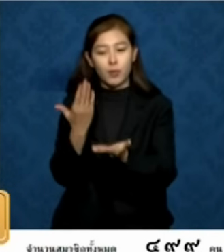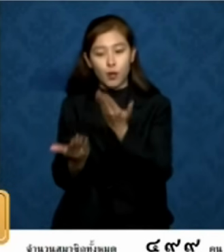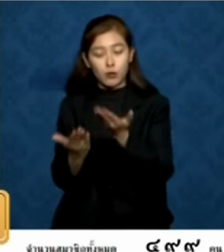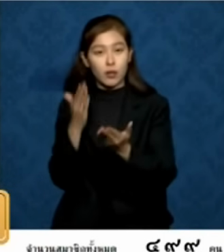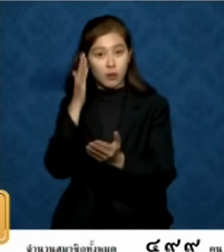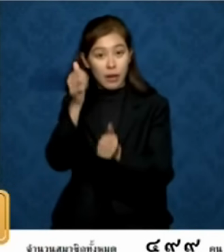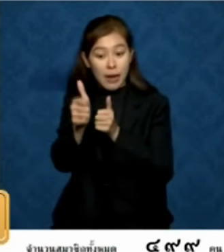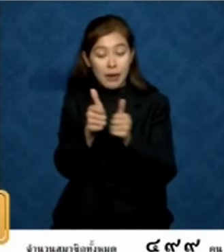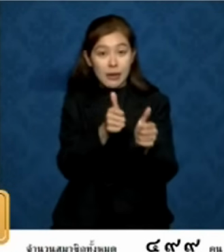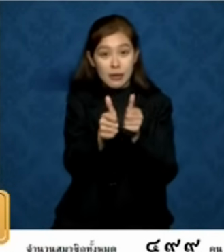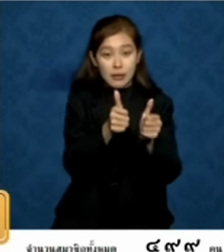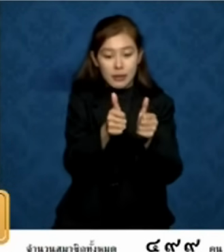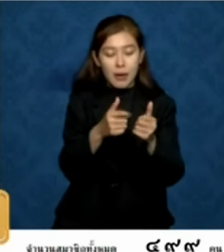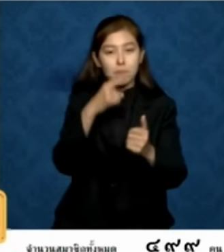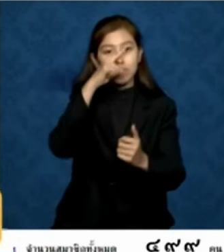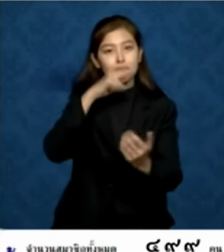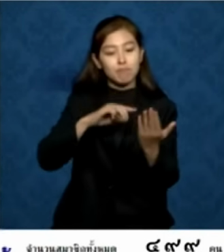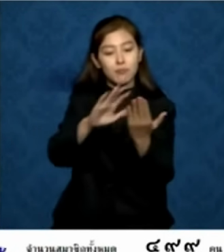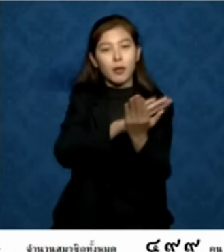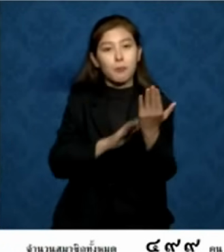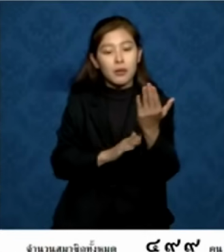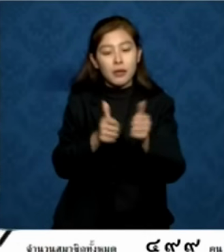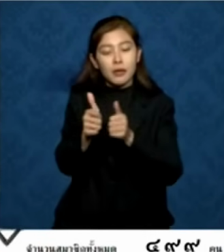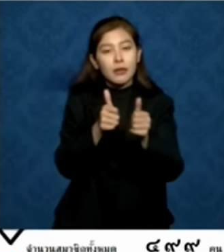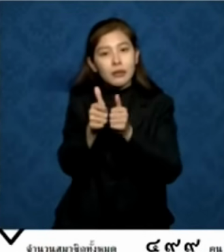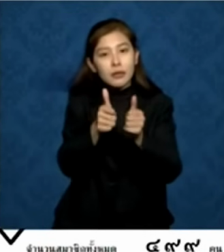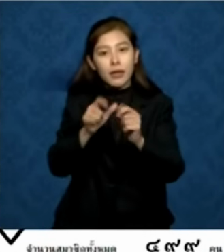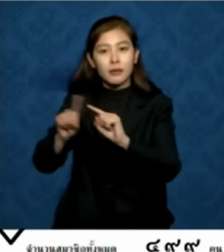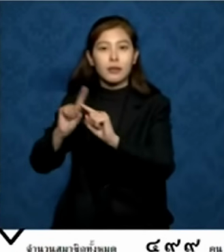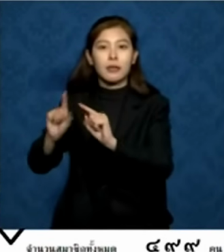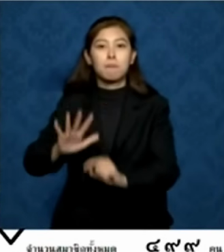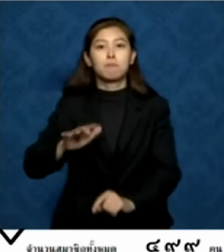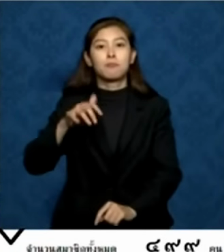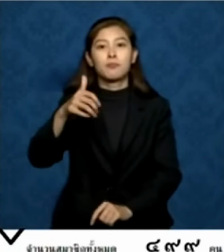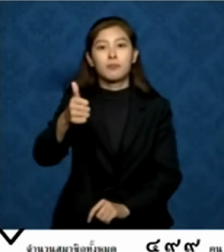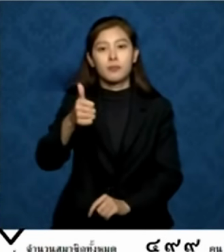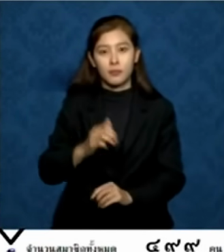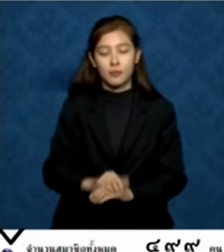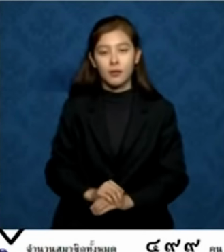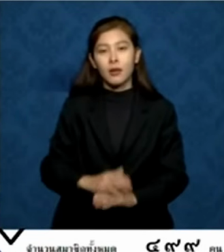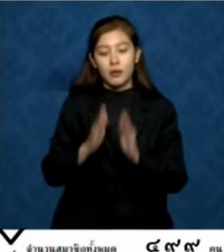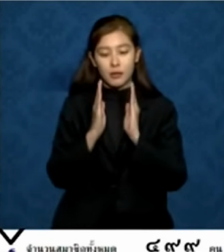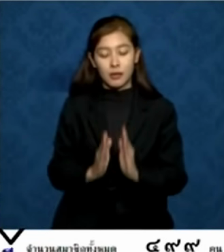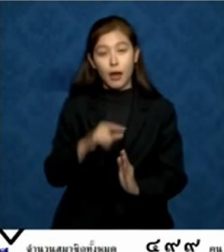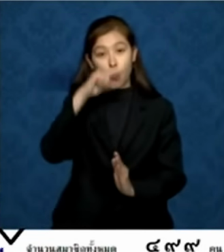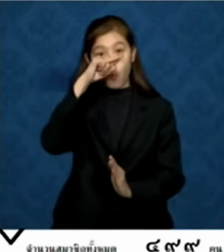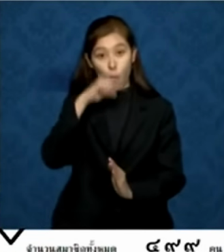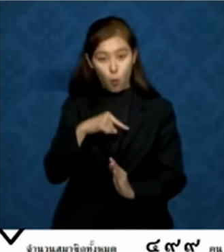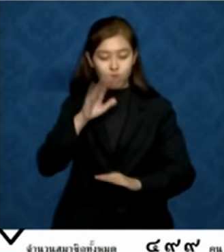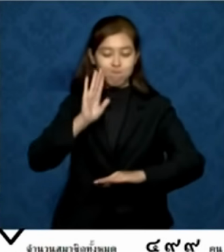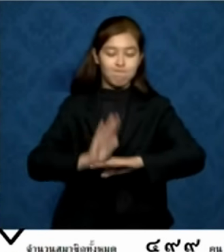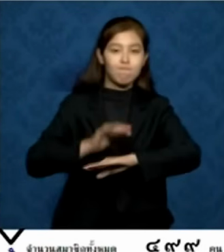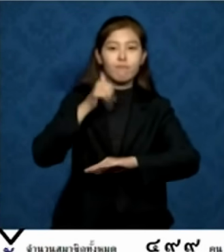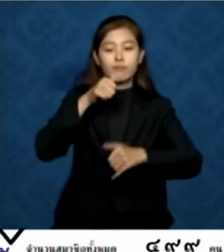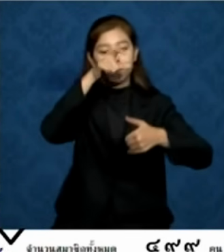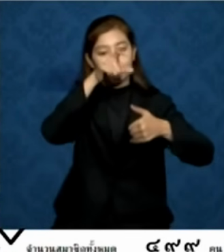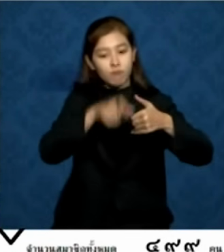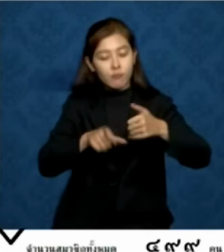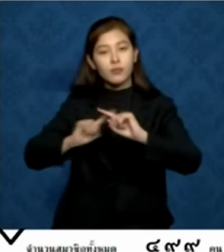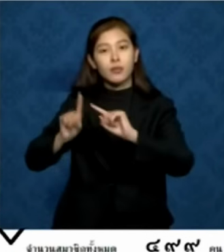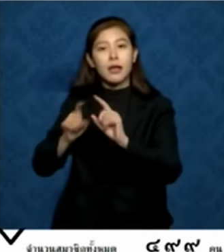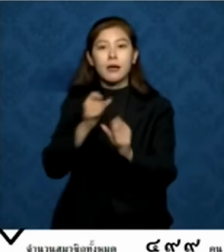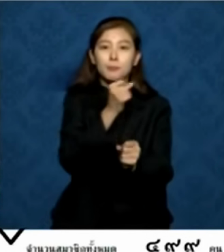ข่งขันของประเทศโดยรวมคนไทยจะมีทักษะความสามารถเพิ่มขึ้นจากการทำง